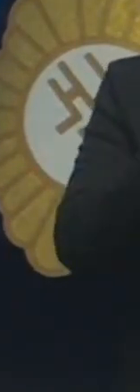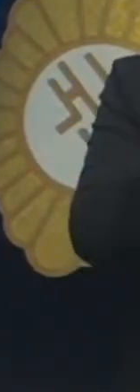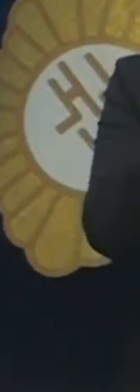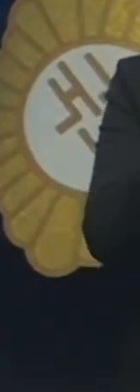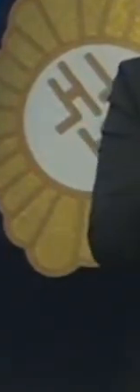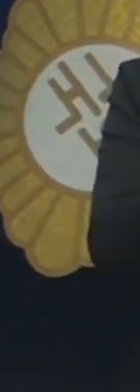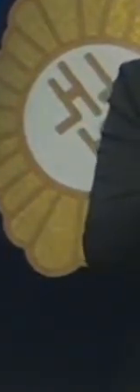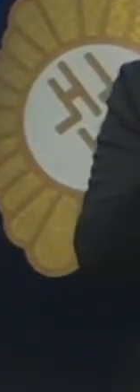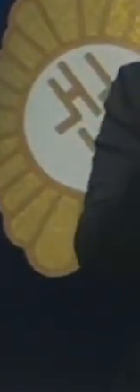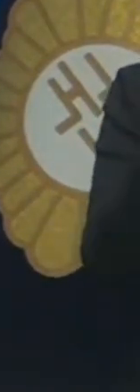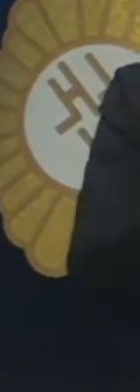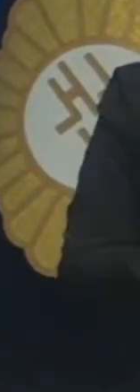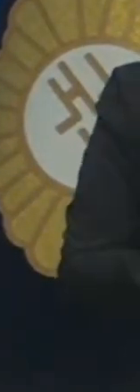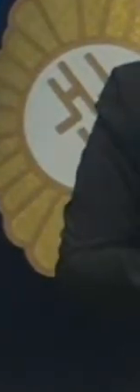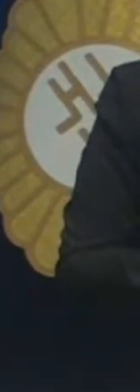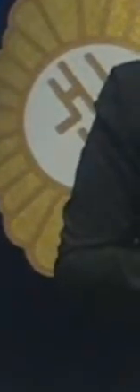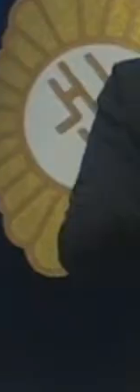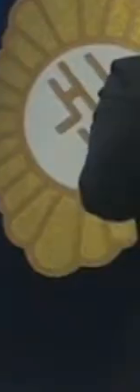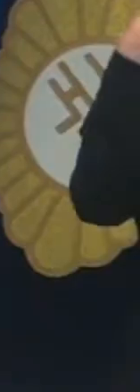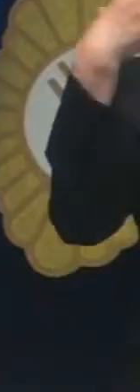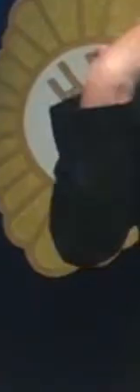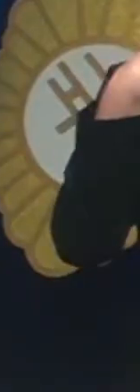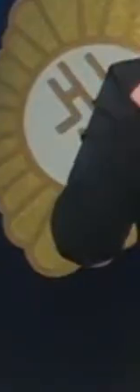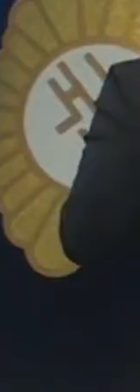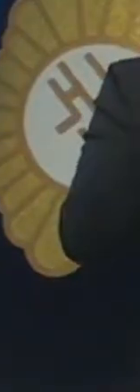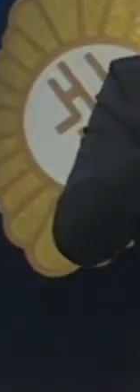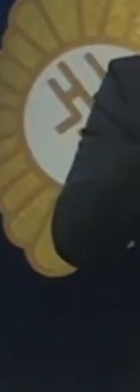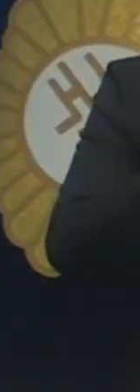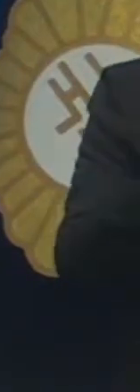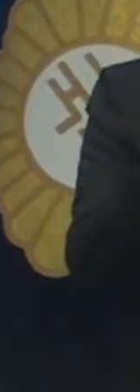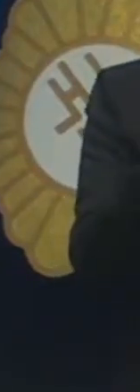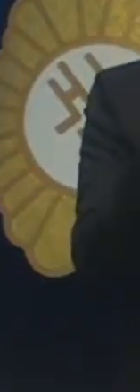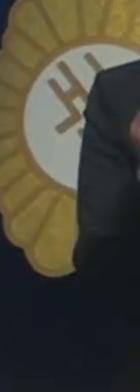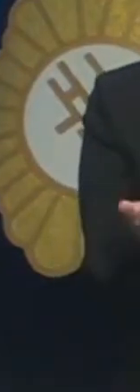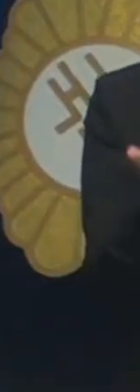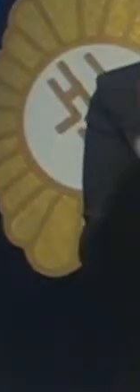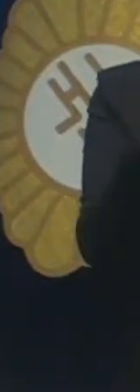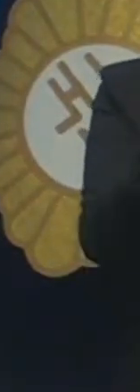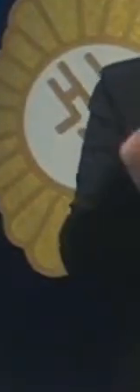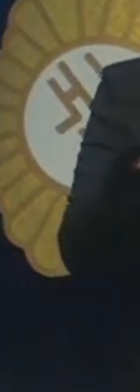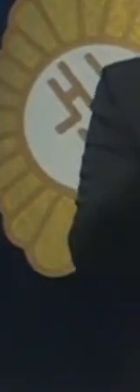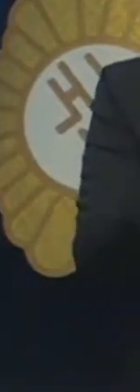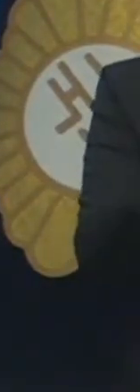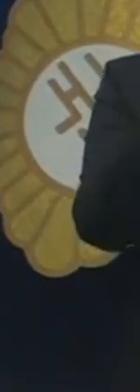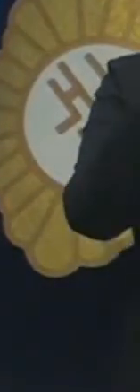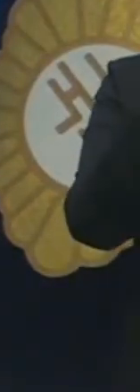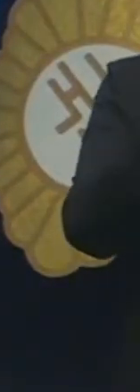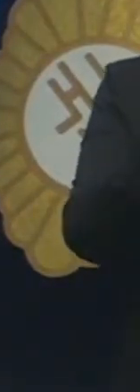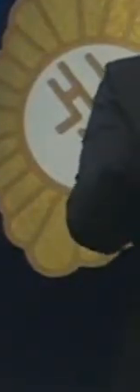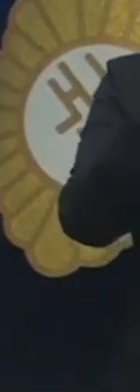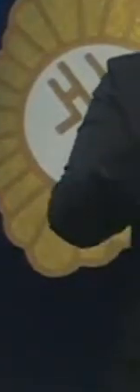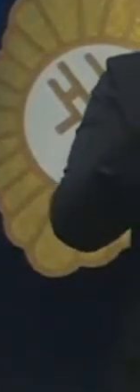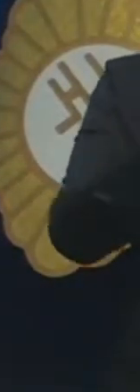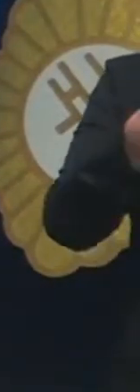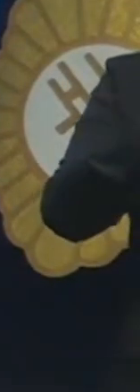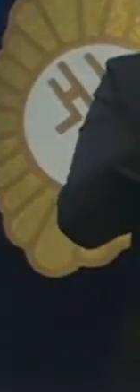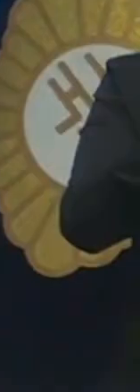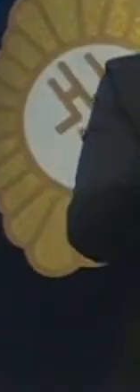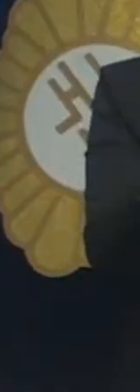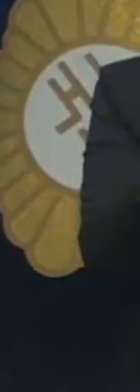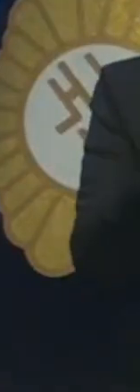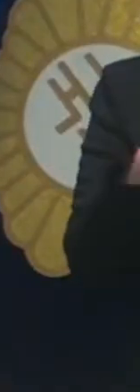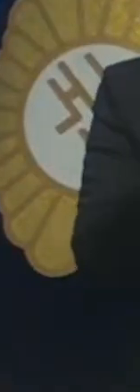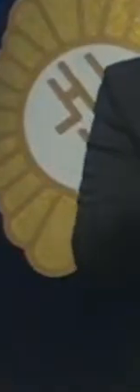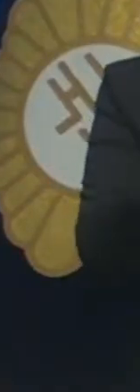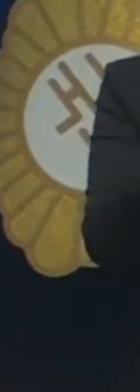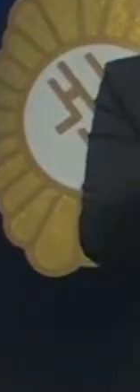노력을 다해야 합니다. 정부 차원에서 홈플러스 사태 피해자 구제책을 반드시